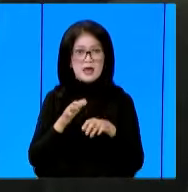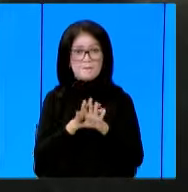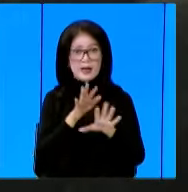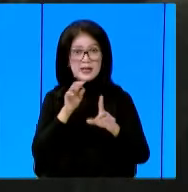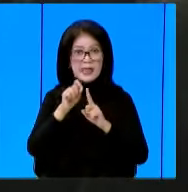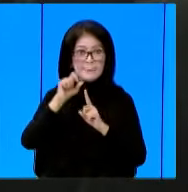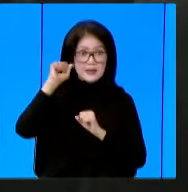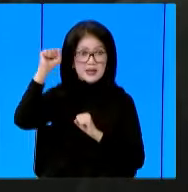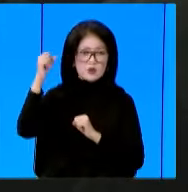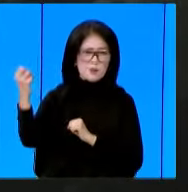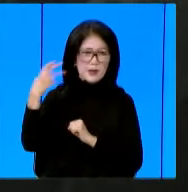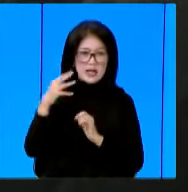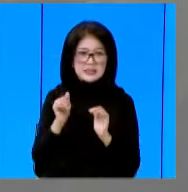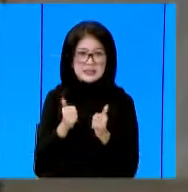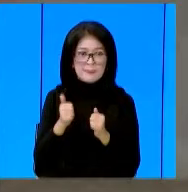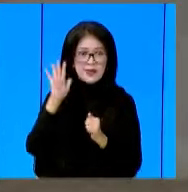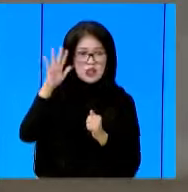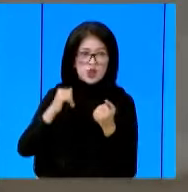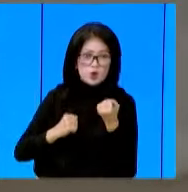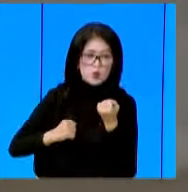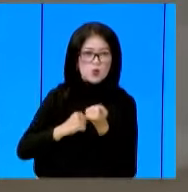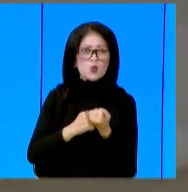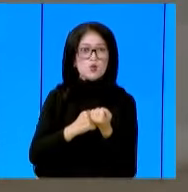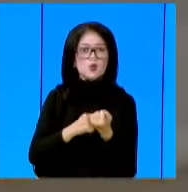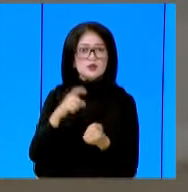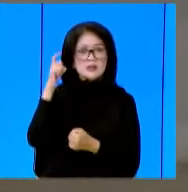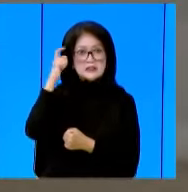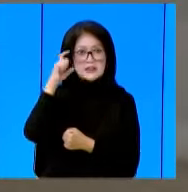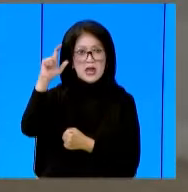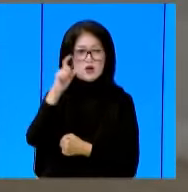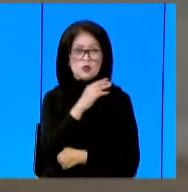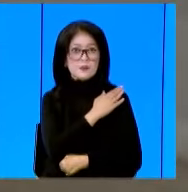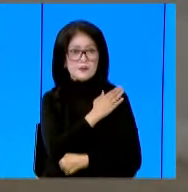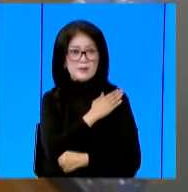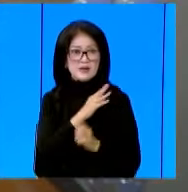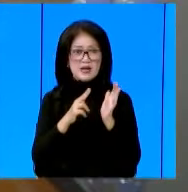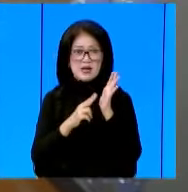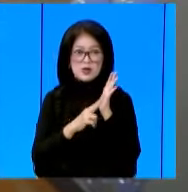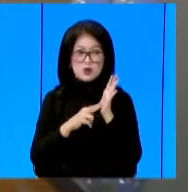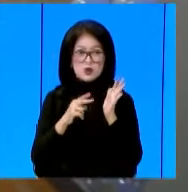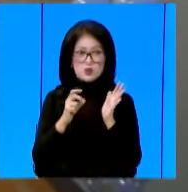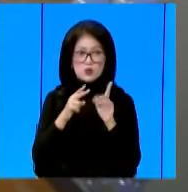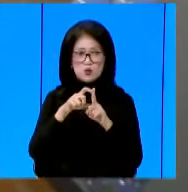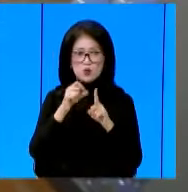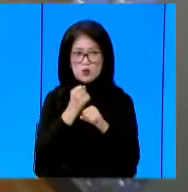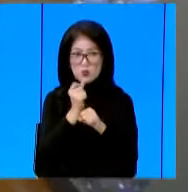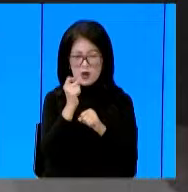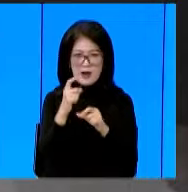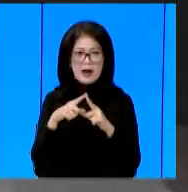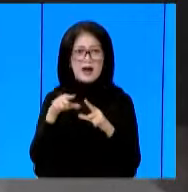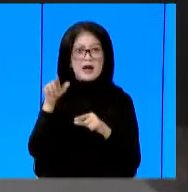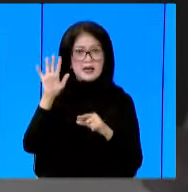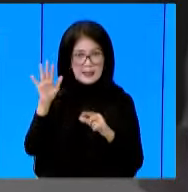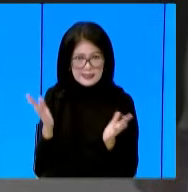menyatakan kesiapannya untuk memenangkan pasangan Namia Gwijanggae dan Obed Gwijanggae dengan menurunkan seluruh pengurus, kader, dan